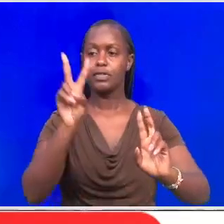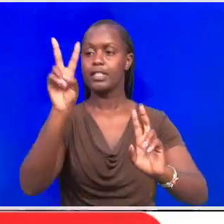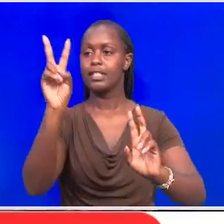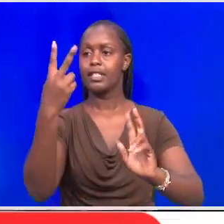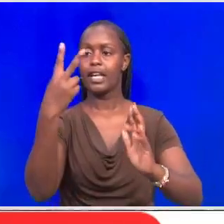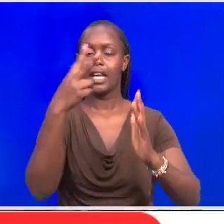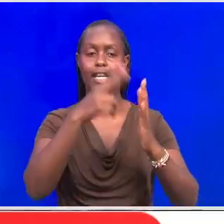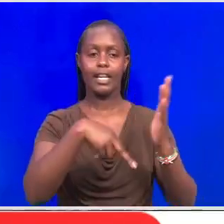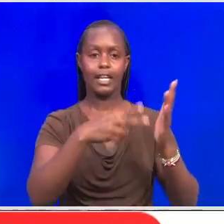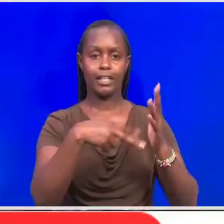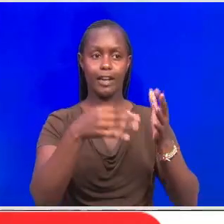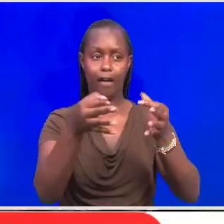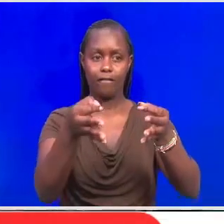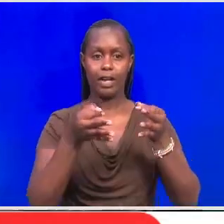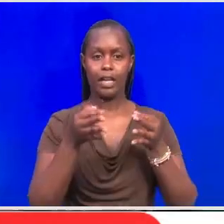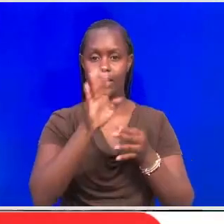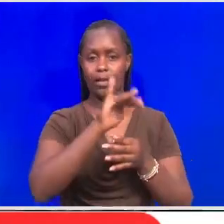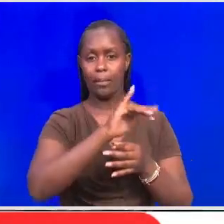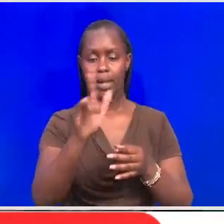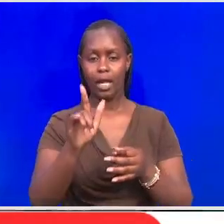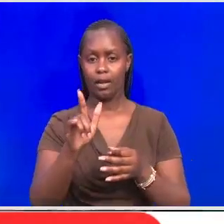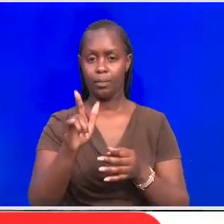the Finance Bill